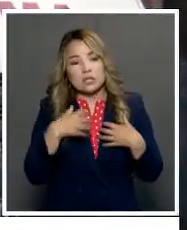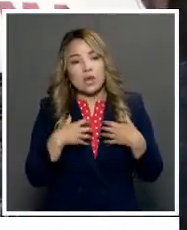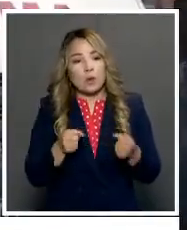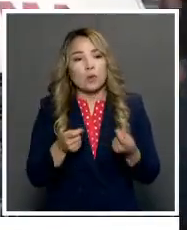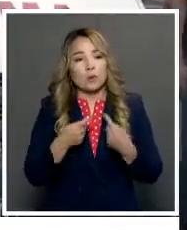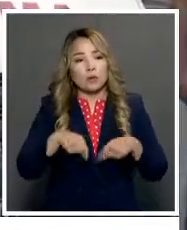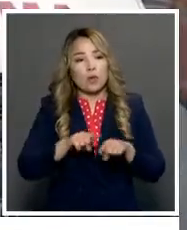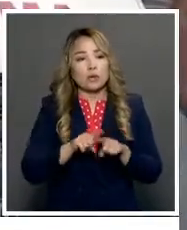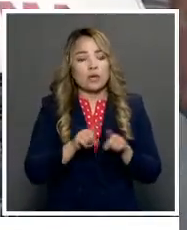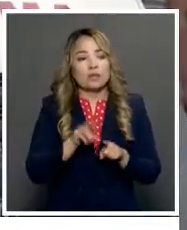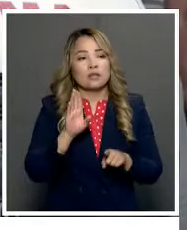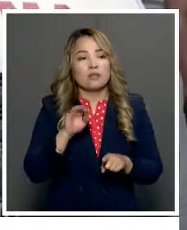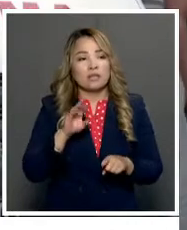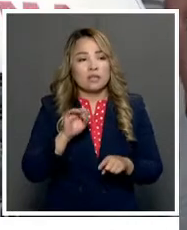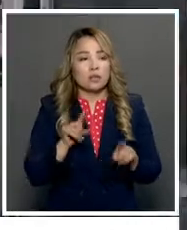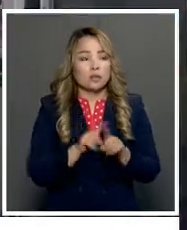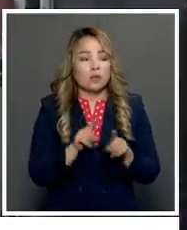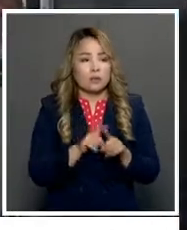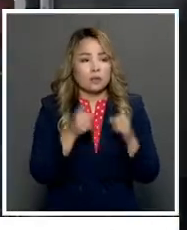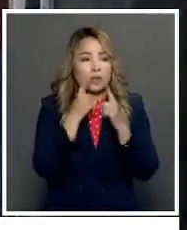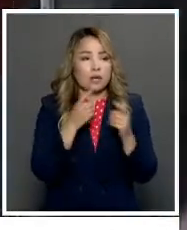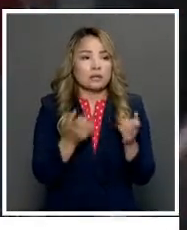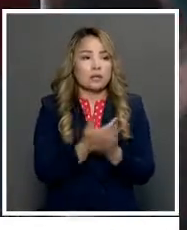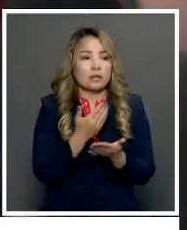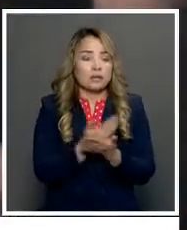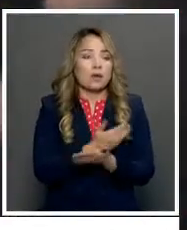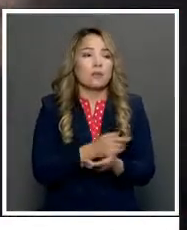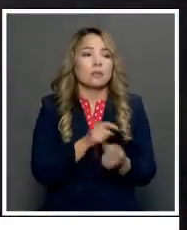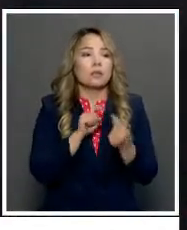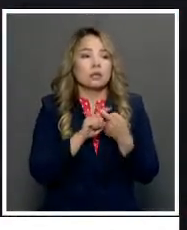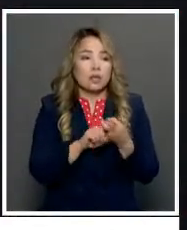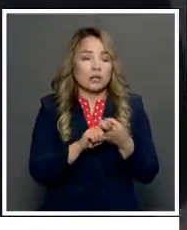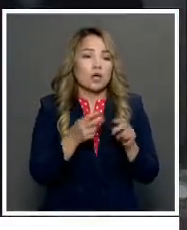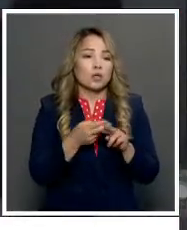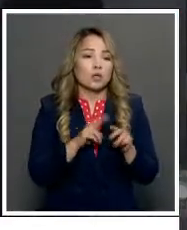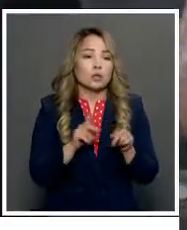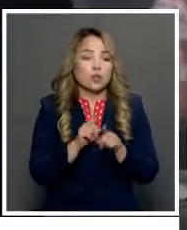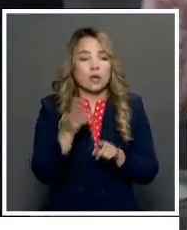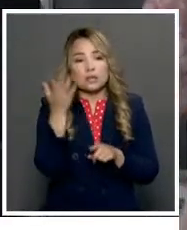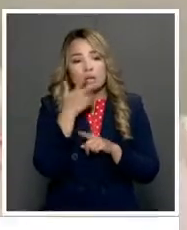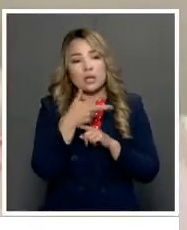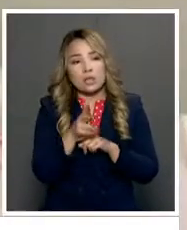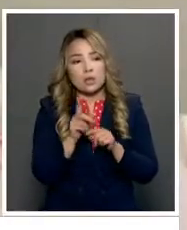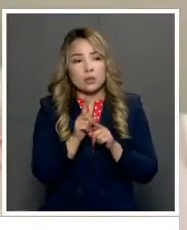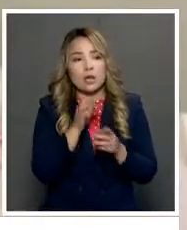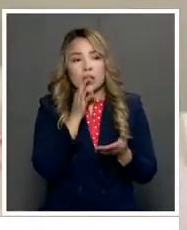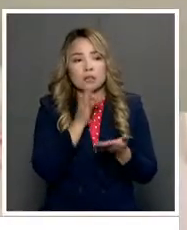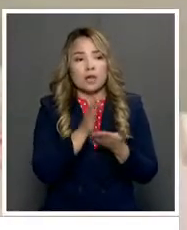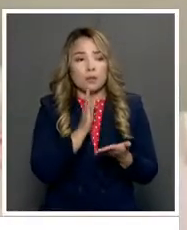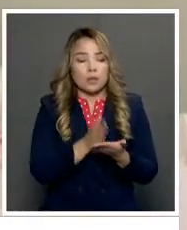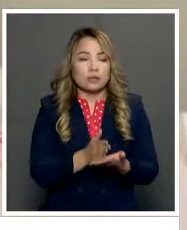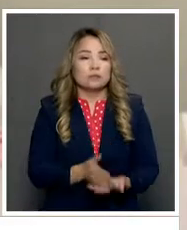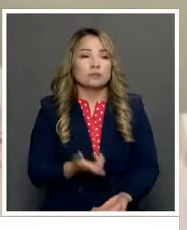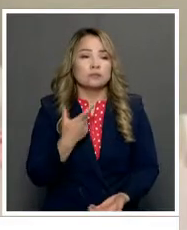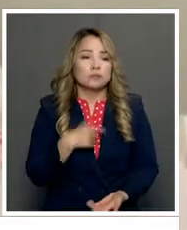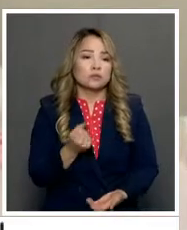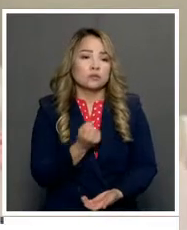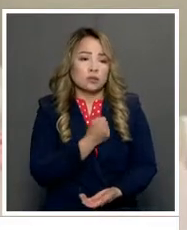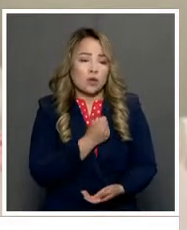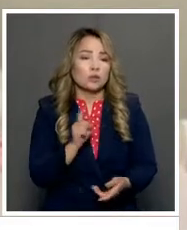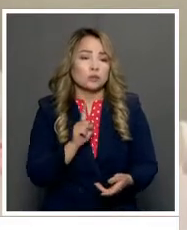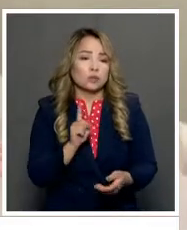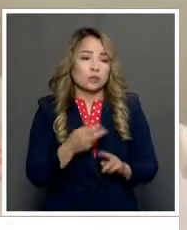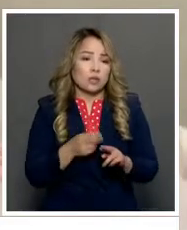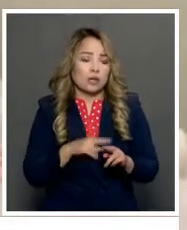Фахридин Ходжа Твиттердегі парақшасында ауруханада екпе алмаған тұрғынның өкінгені туралы бейнероликті жариялады. Вирусқа қарсы